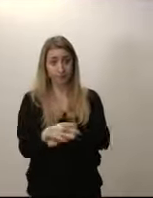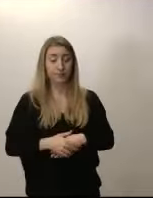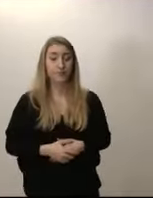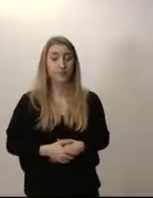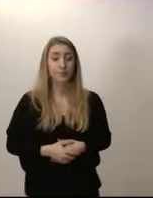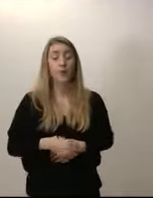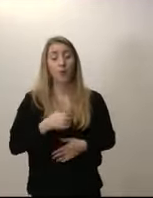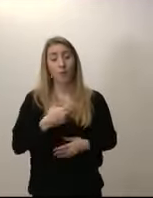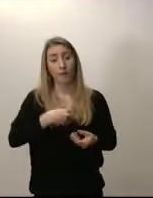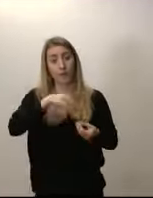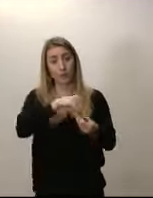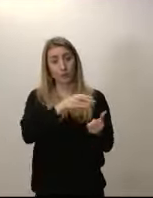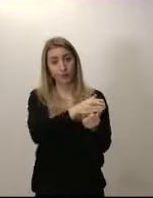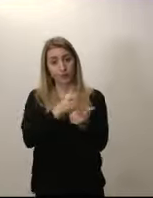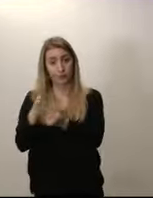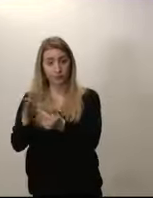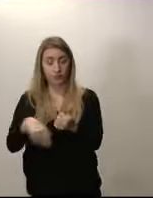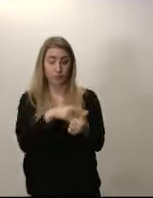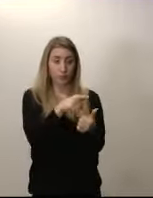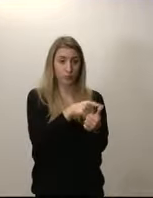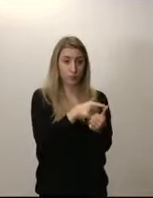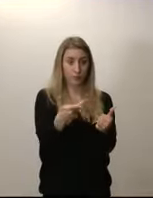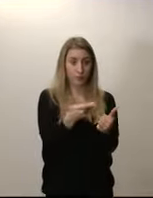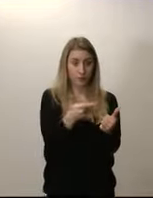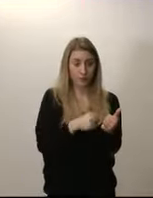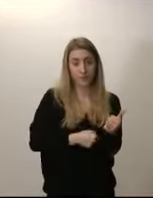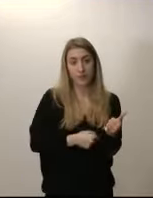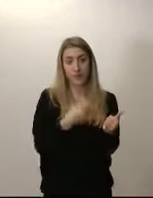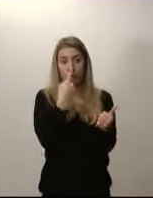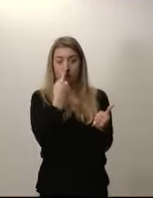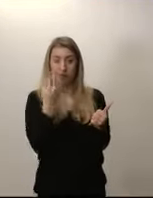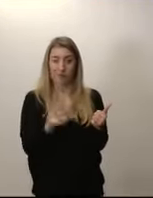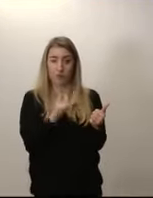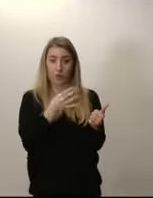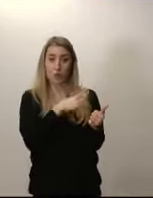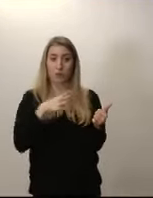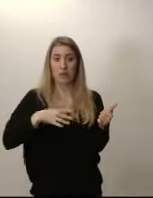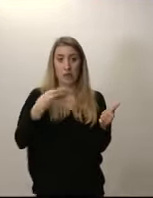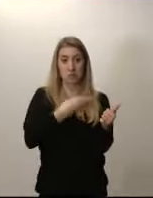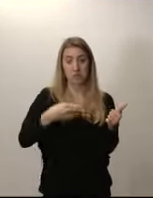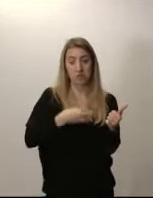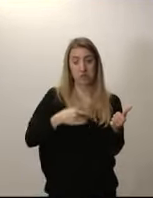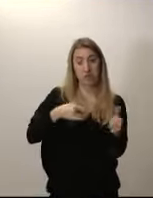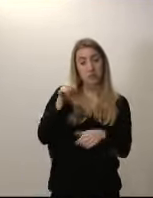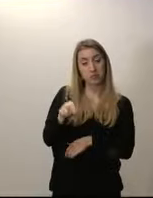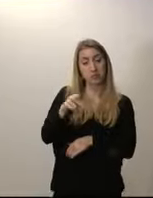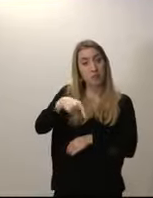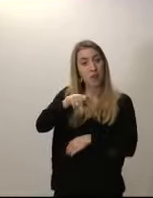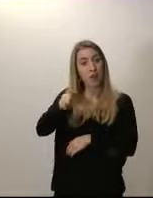J'ai apporté deux précisions. La première, j'ai l'impression que Mme Vest ne connaissait pas son PLU